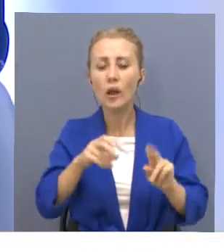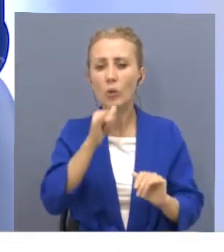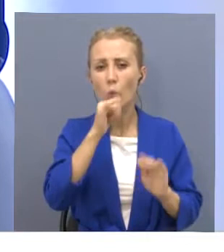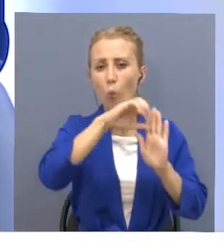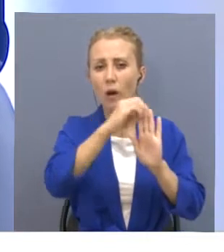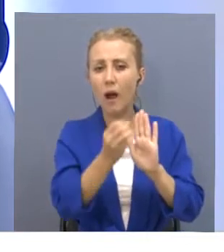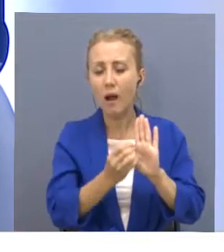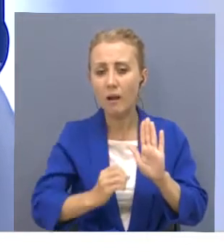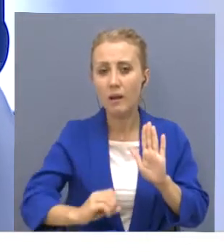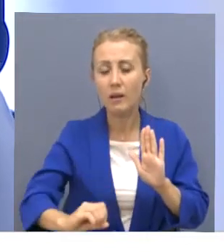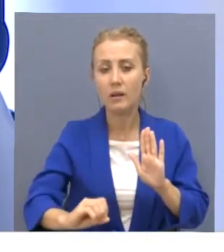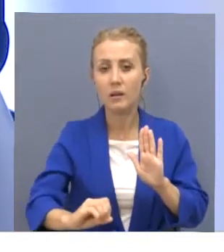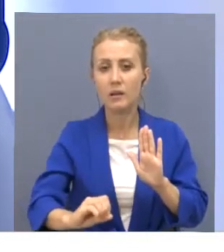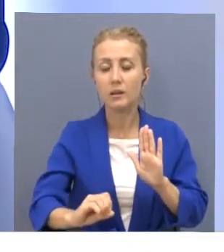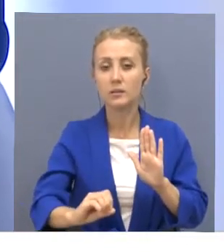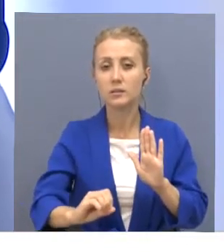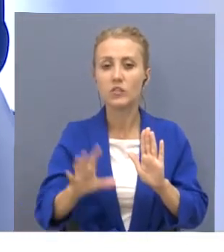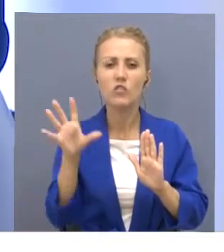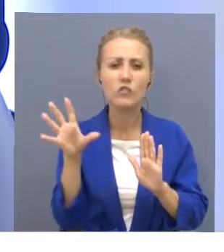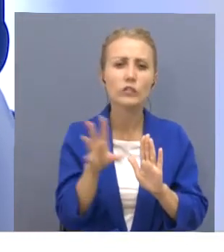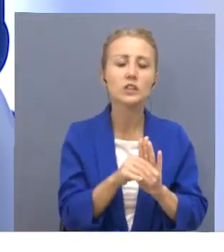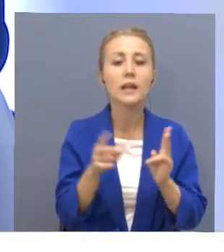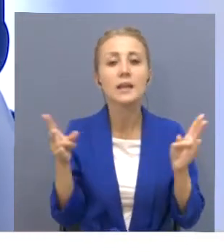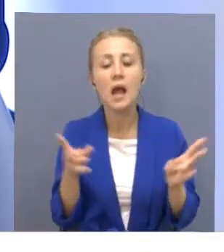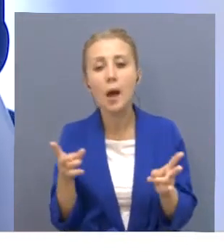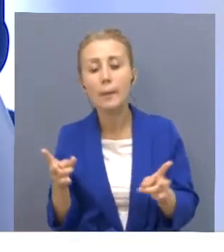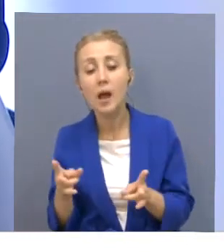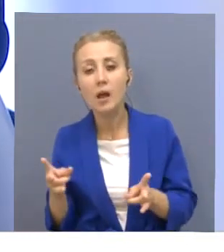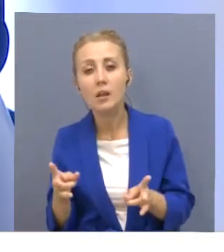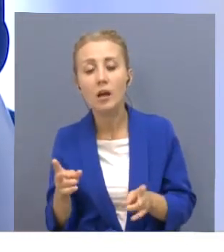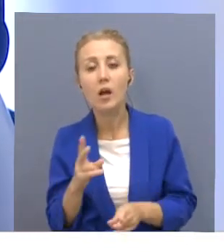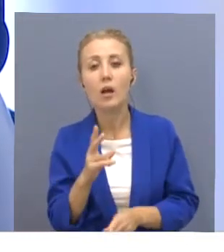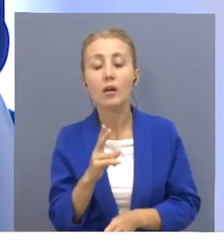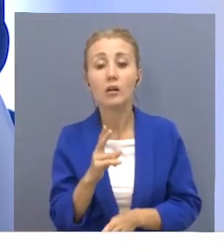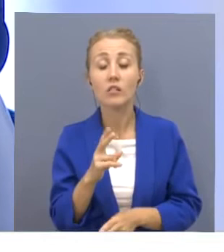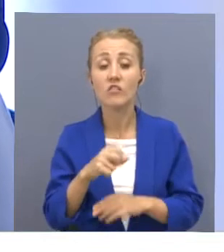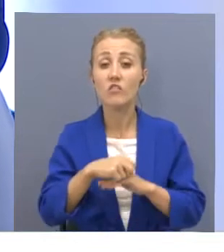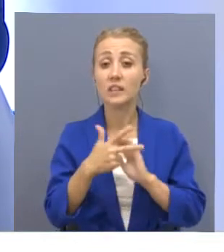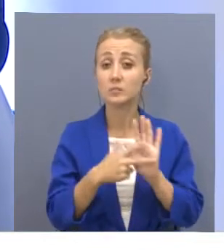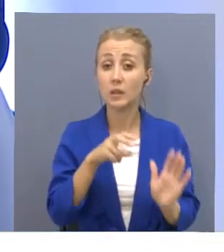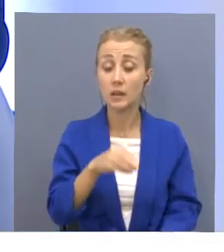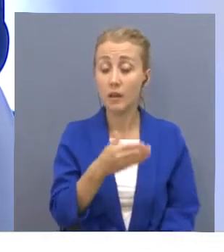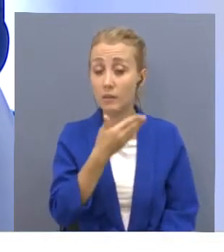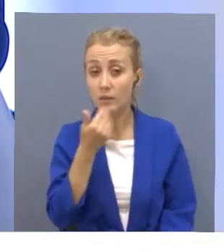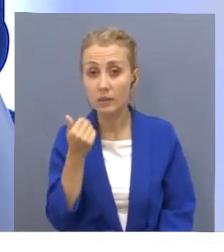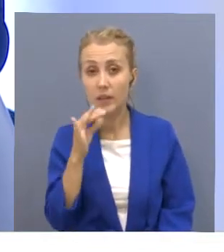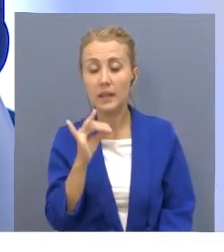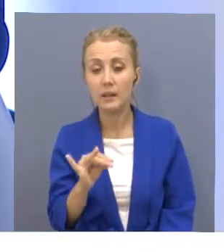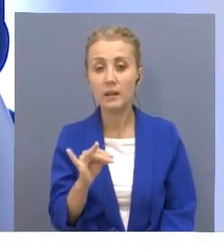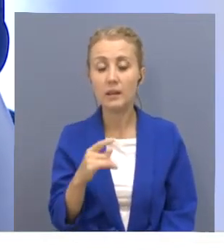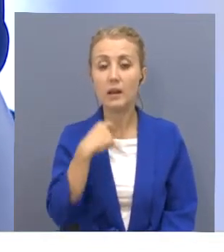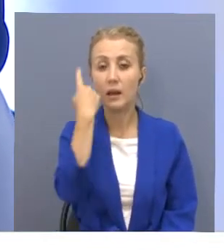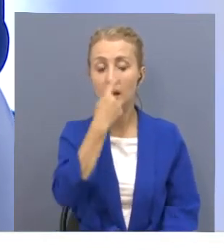смеси, систем для нагрева табака. В данном случае лицам, не достигшим 18-летнего возраста, и лица,